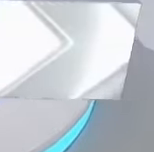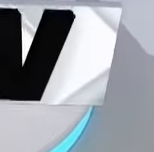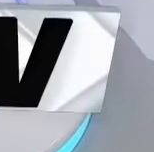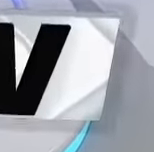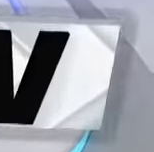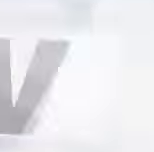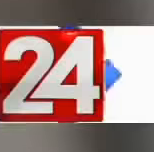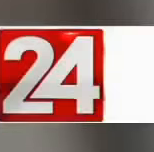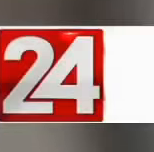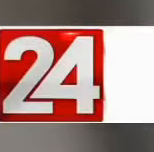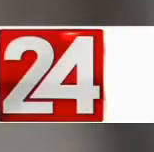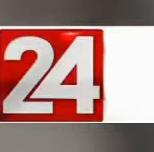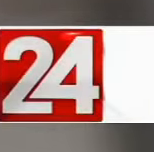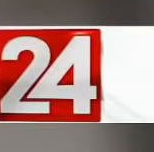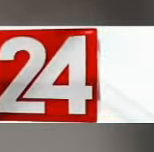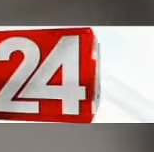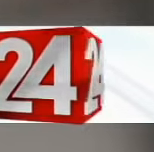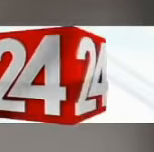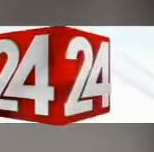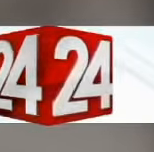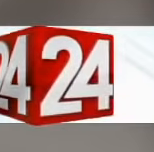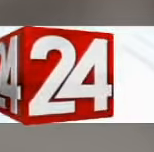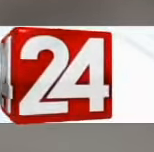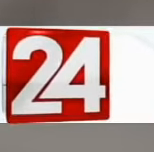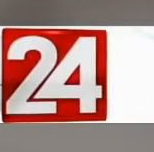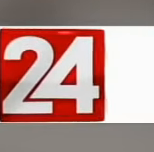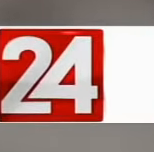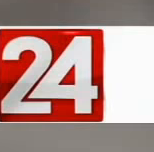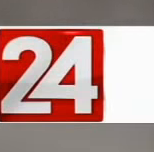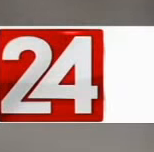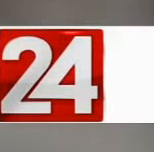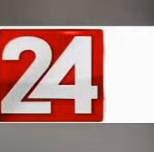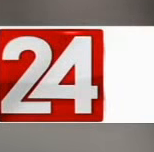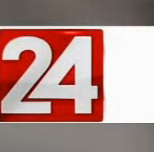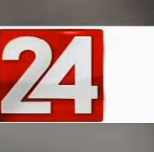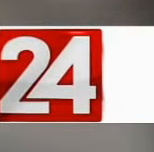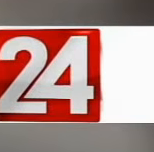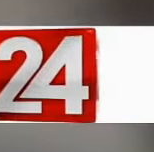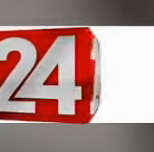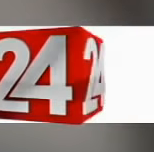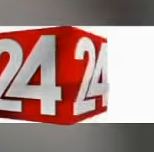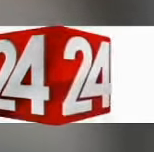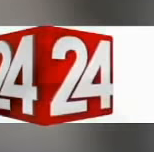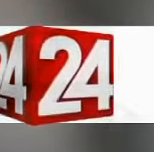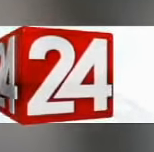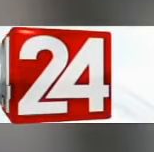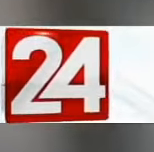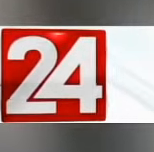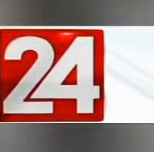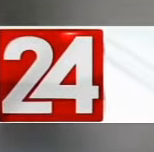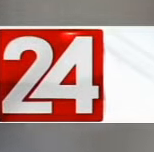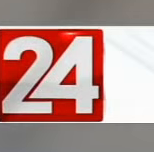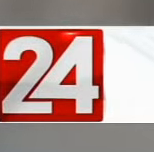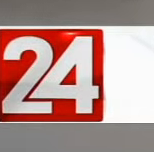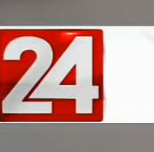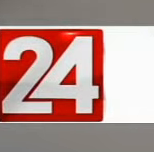Susunod, ang mismong pag-aresto sa lalaking na maril sa sarili niyang kapatid sa lungsod ng Butuan.